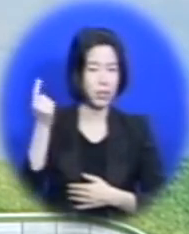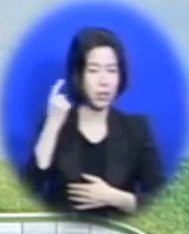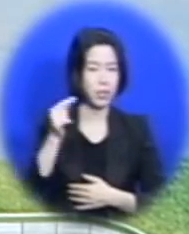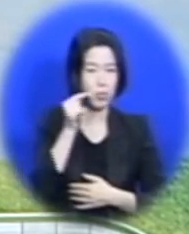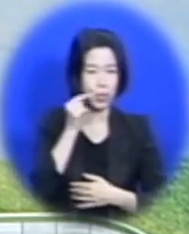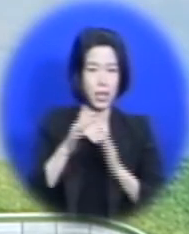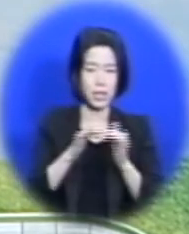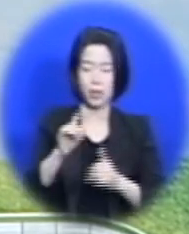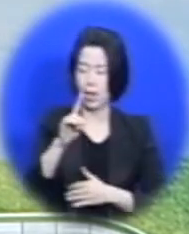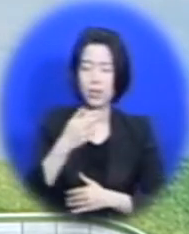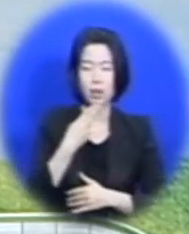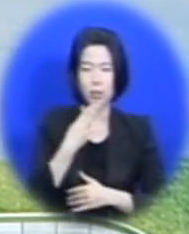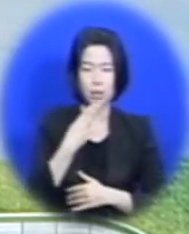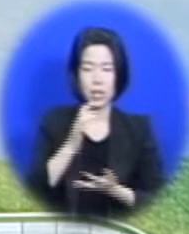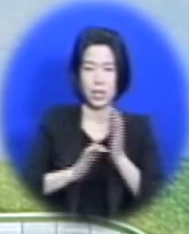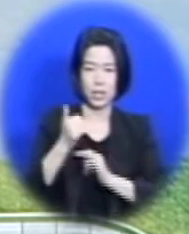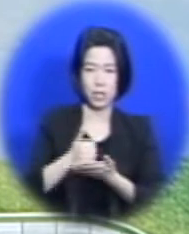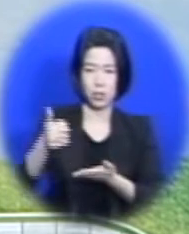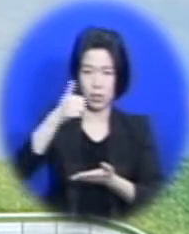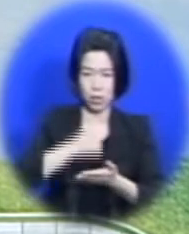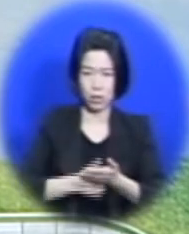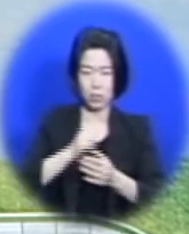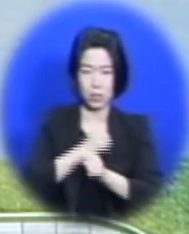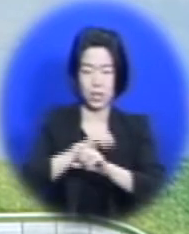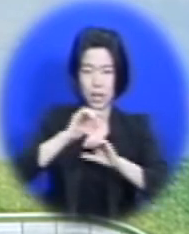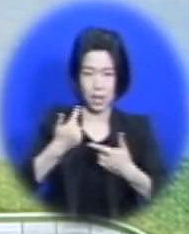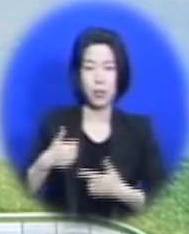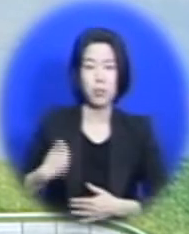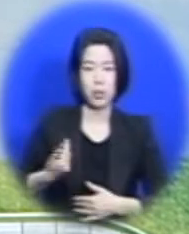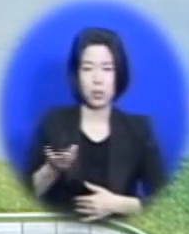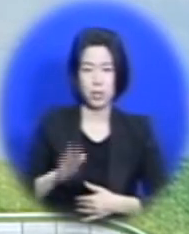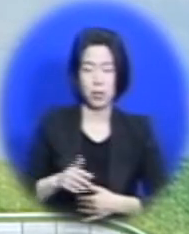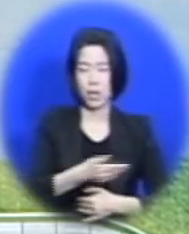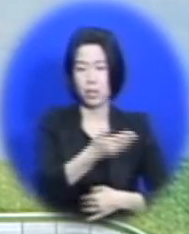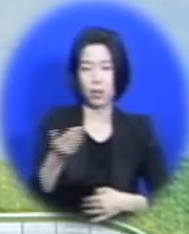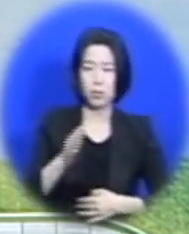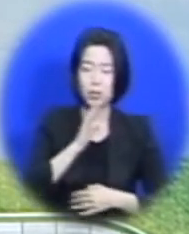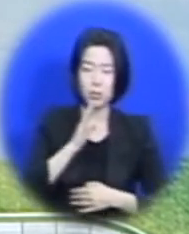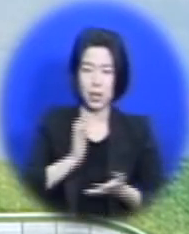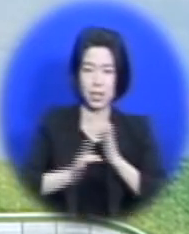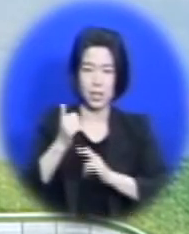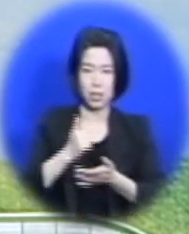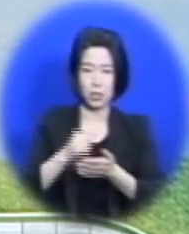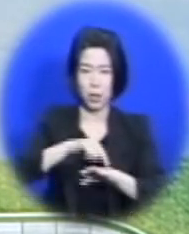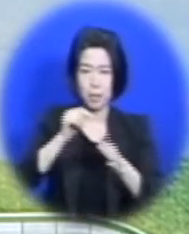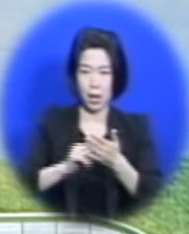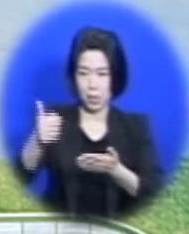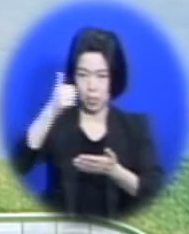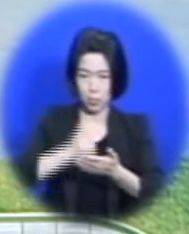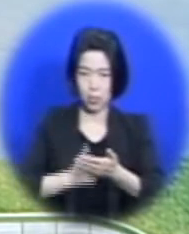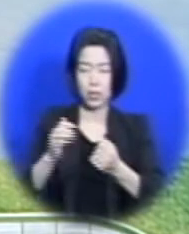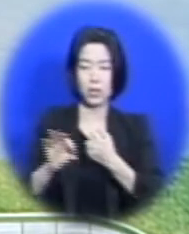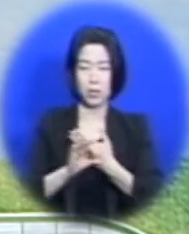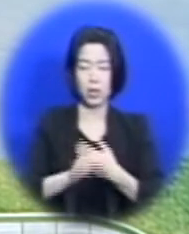한 사람도 없습니다. 예수님을 영접하지 않았다면 모르지만 여러분이 정말 예수님을 마음에 영접했다면